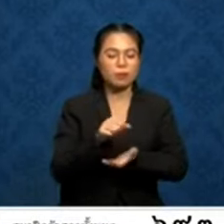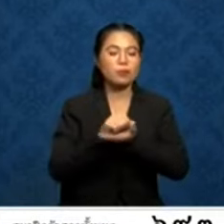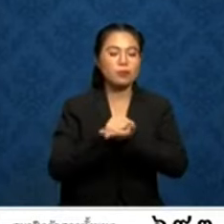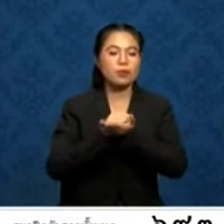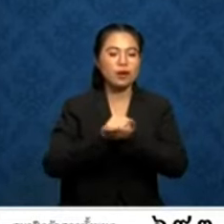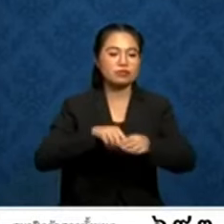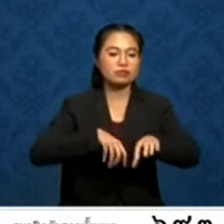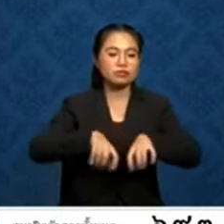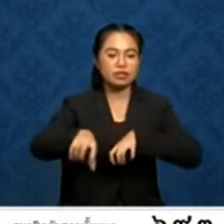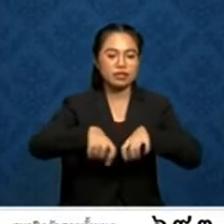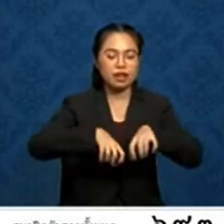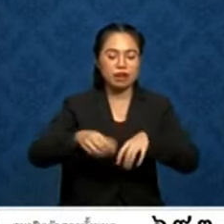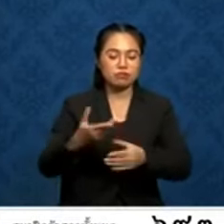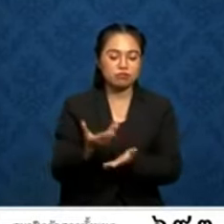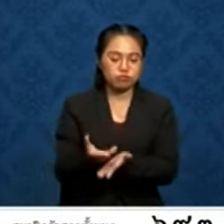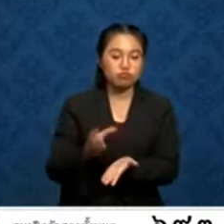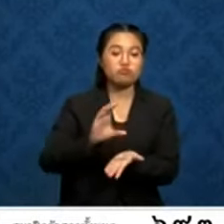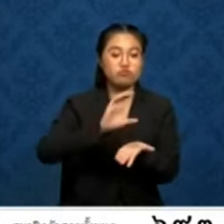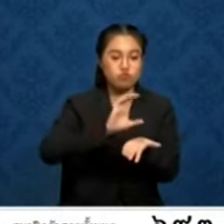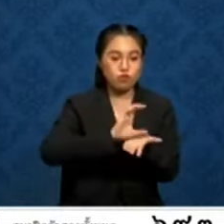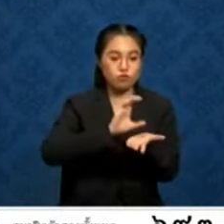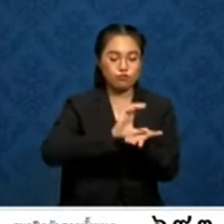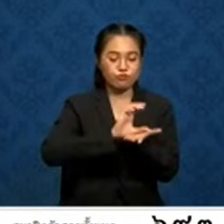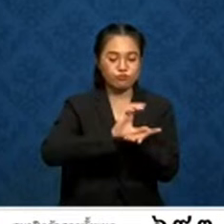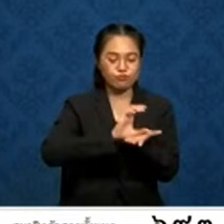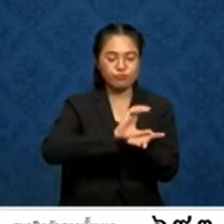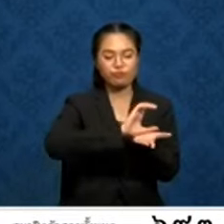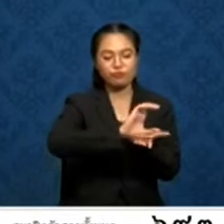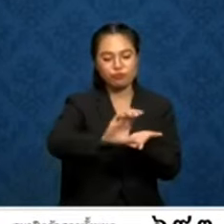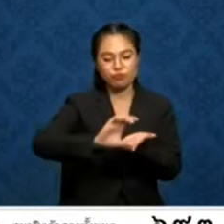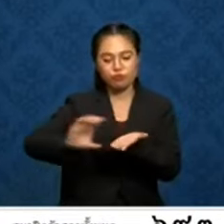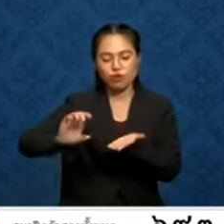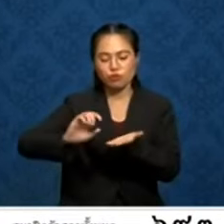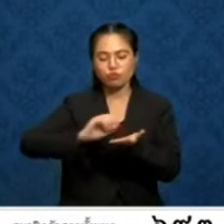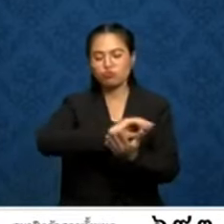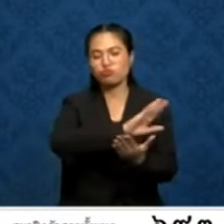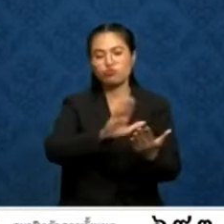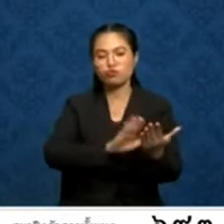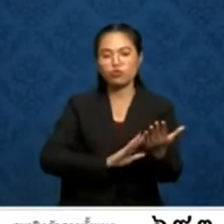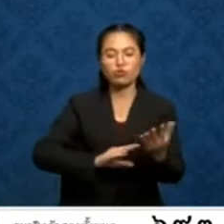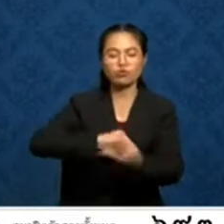ณให้สามารถกระจายเม็ดเงินสู่เศรษฐกิจโดยเร็ว